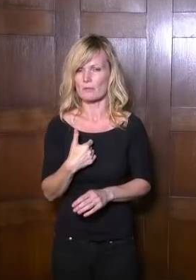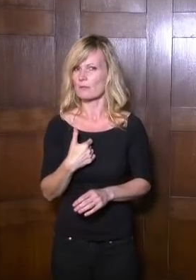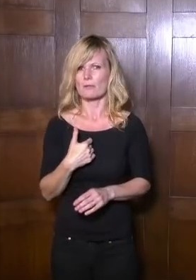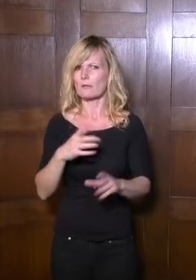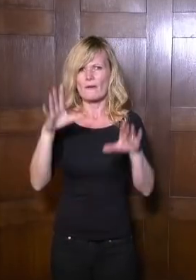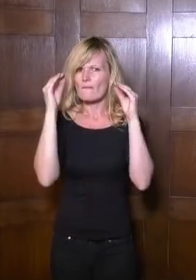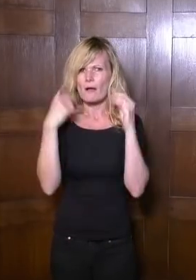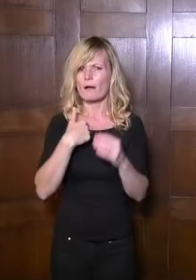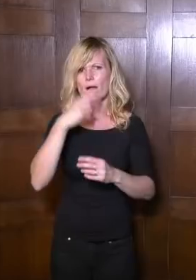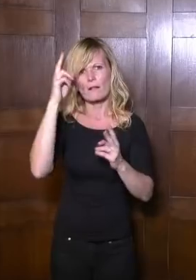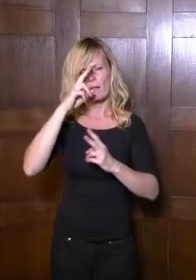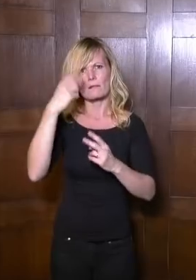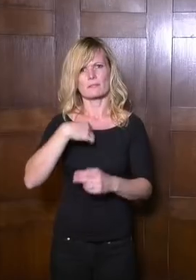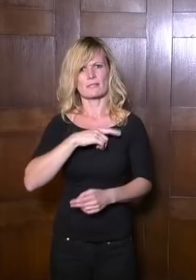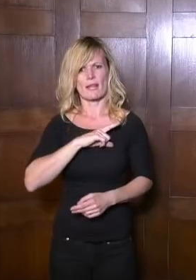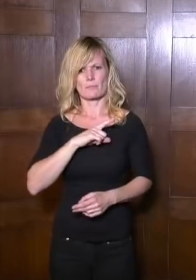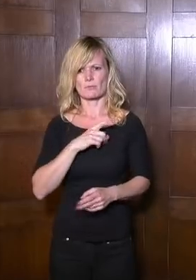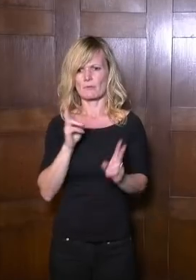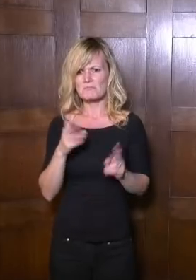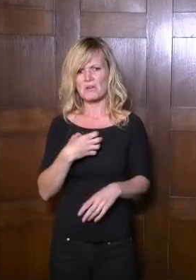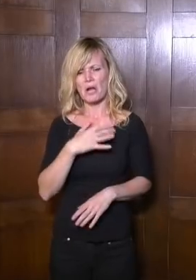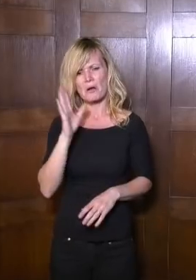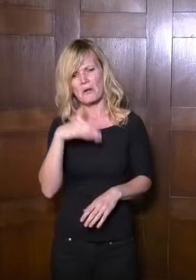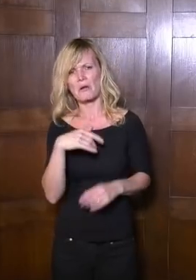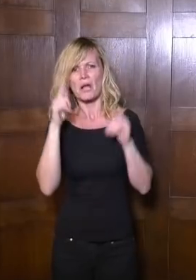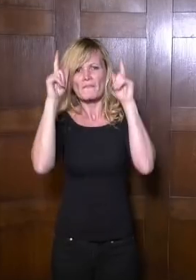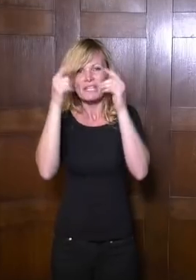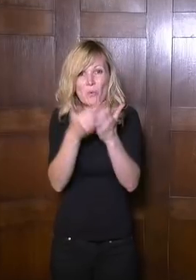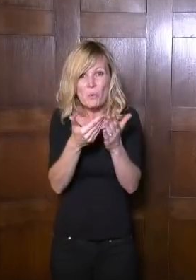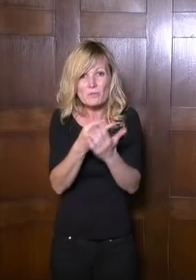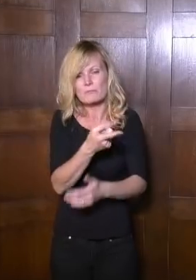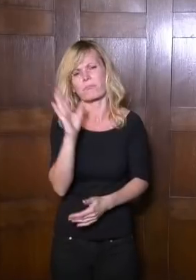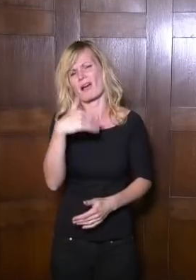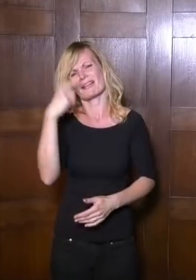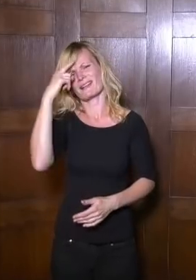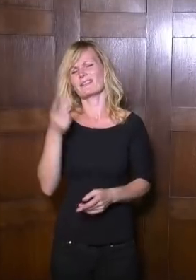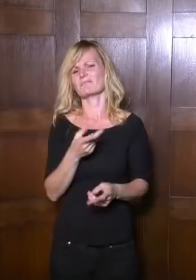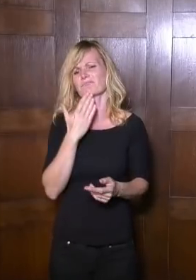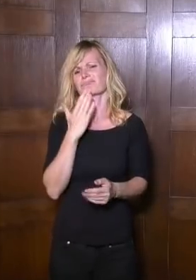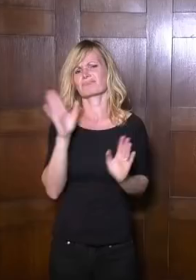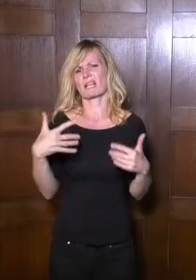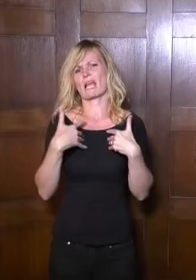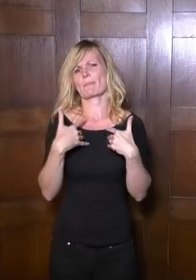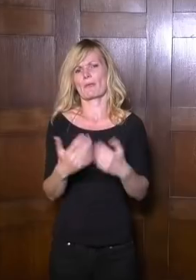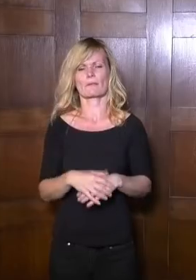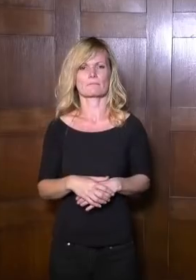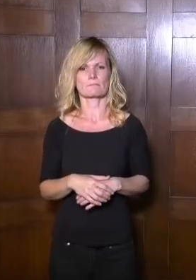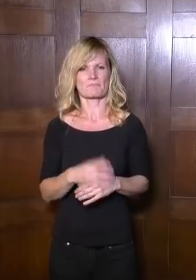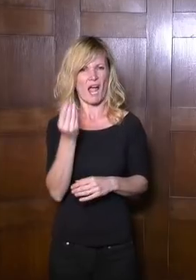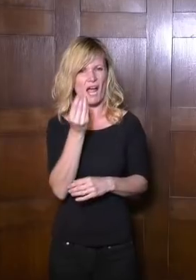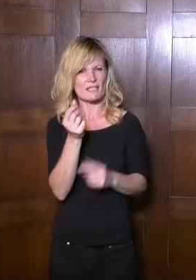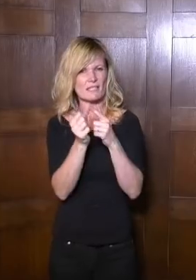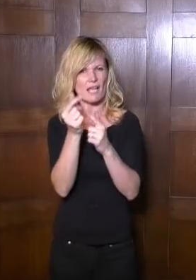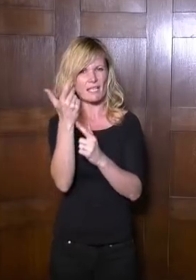wahrgenommen, dass diese Erkrankung möglicherweise das Virus sein könnte, sondern eine ganz banale Grippe. Und die Anzeichen und die